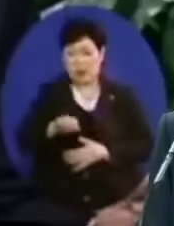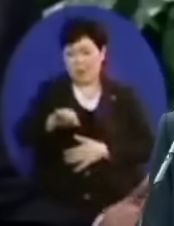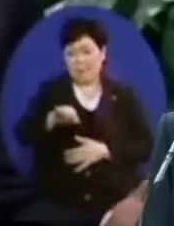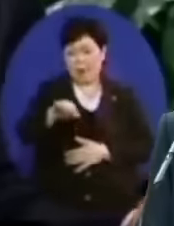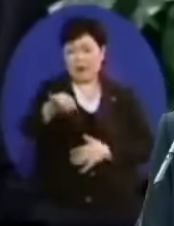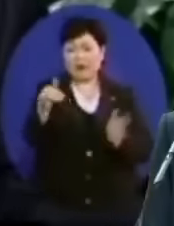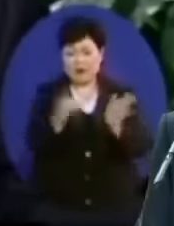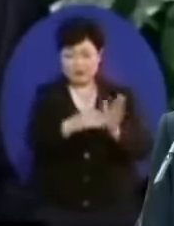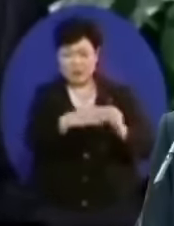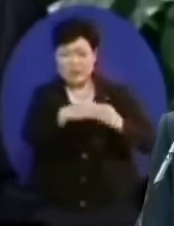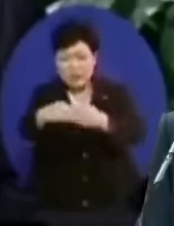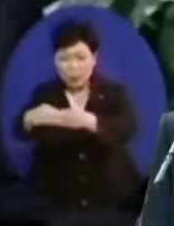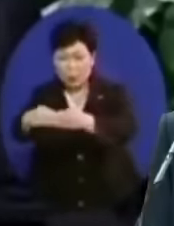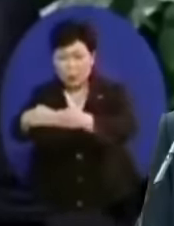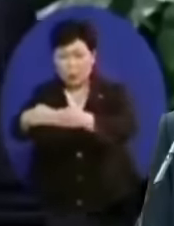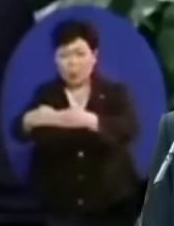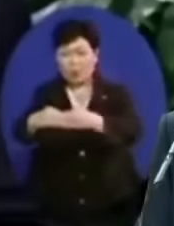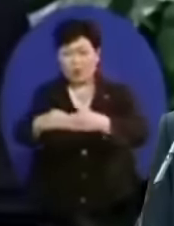벌레까지도 인도하시는 것입니다.